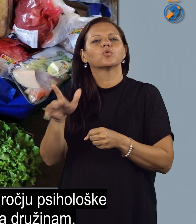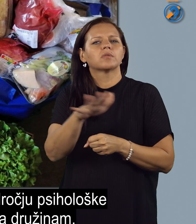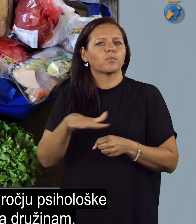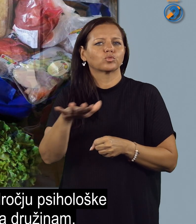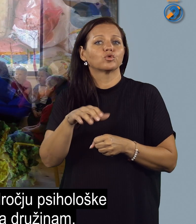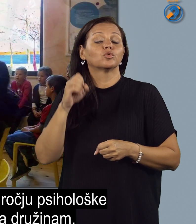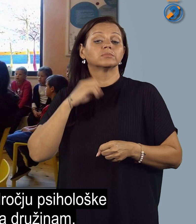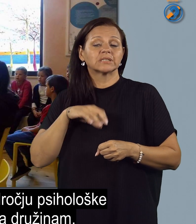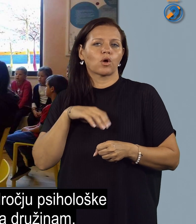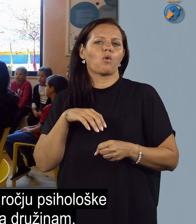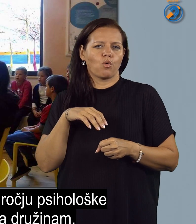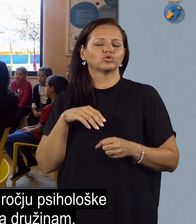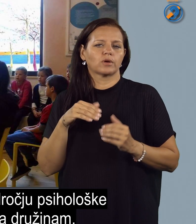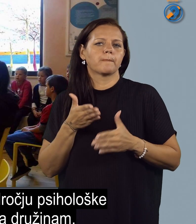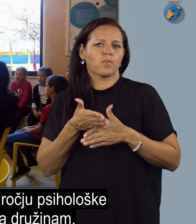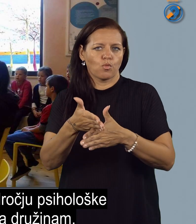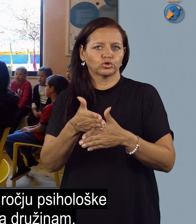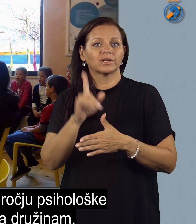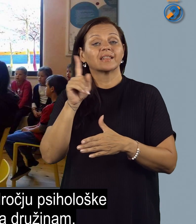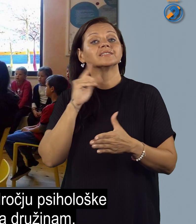svetovanja družinam.